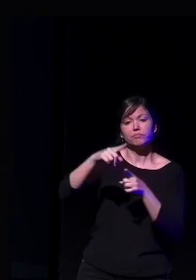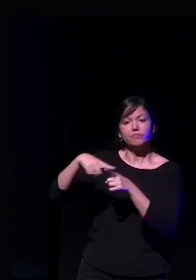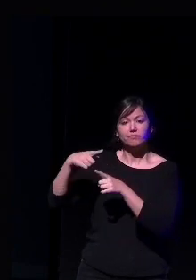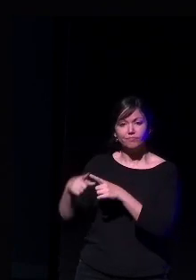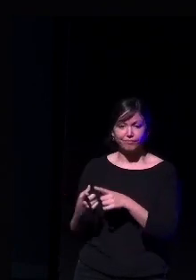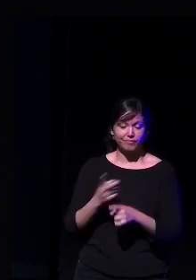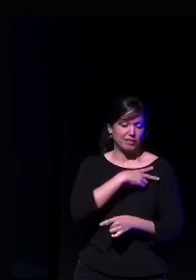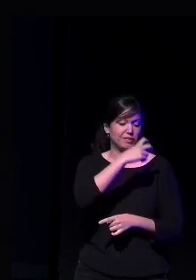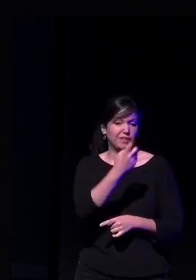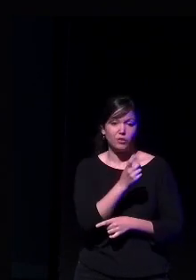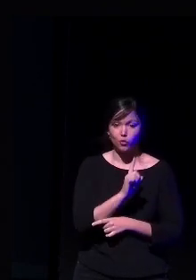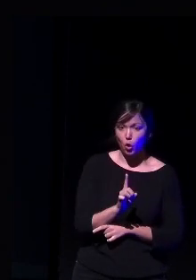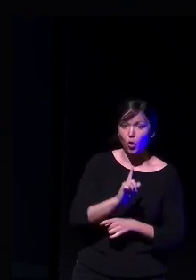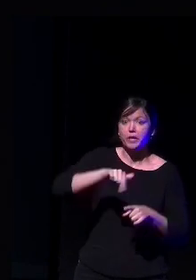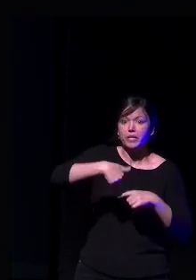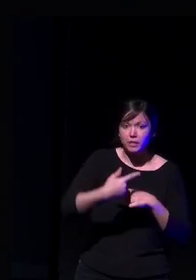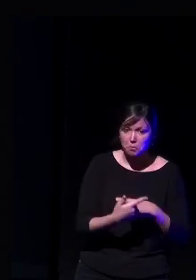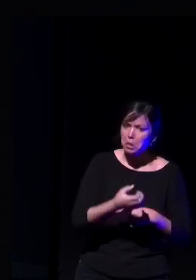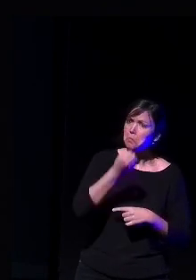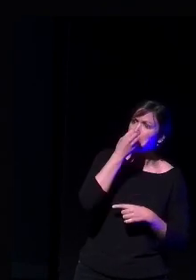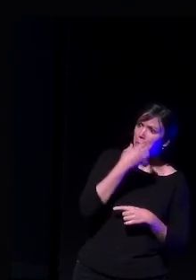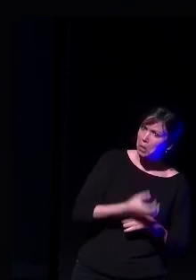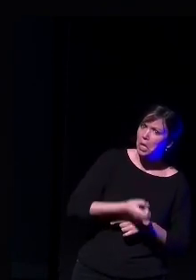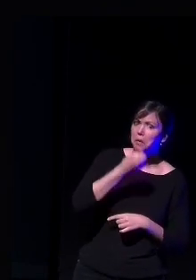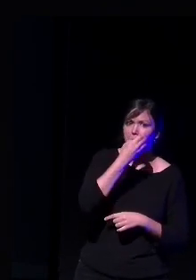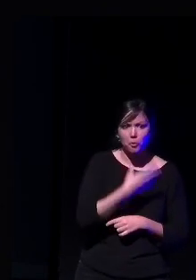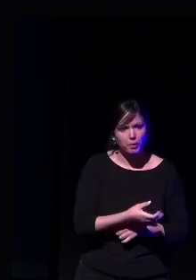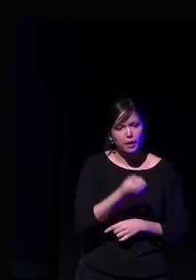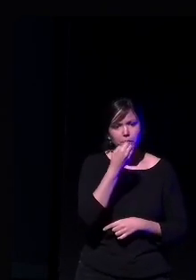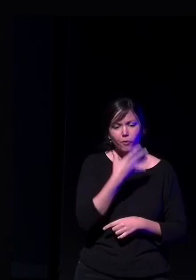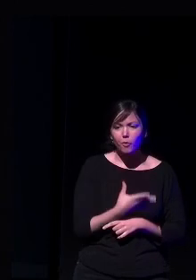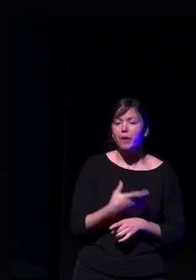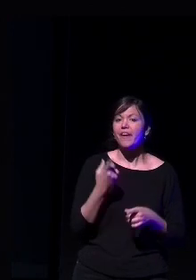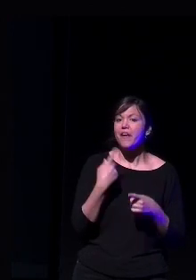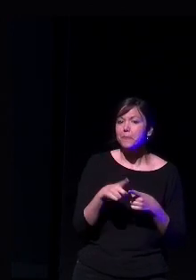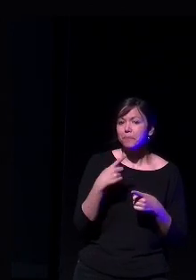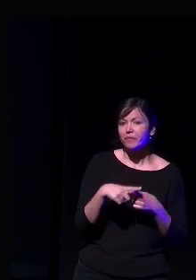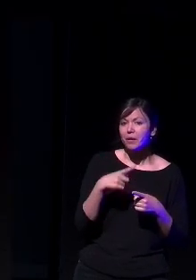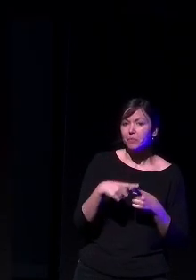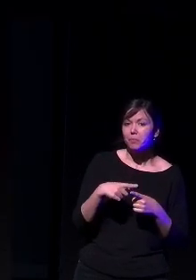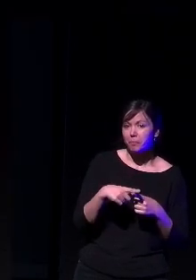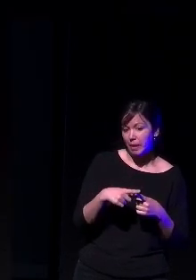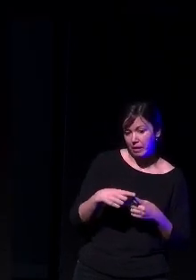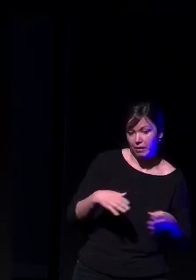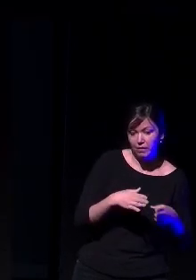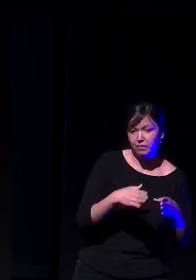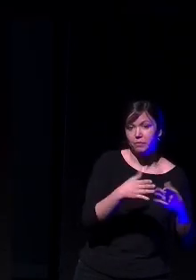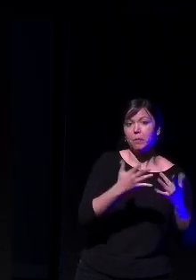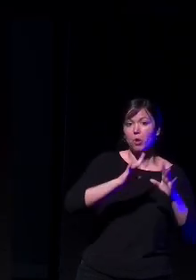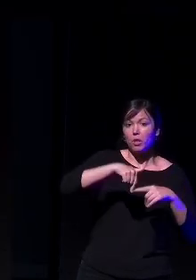I a partir dels 70 en amunt els vins pugen molt bé, estan molt bé, estan molt bé per les guies, però cauen.